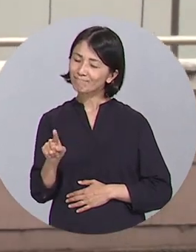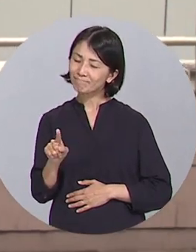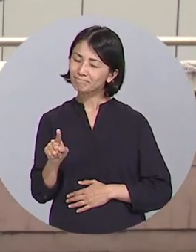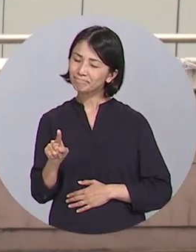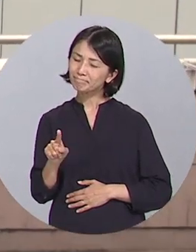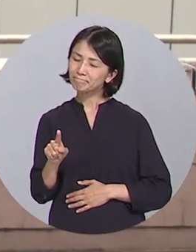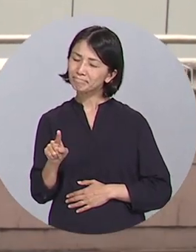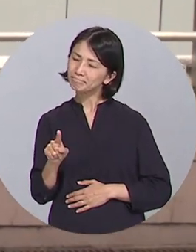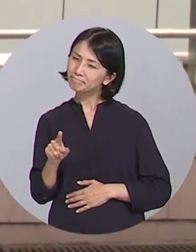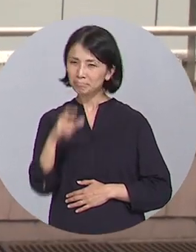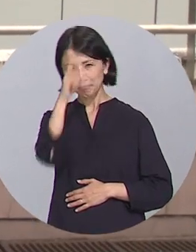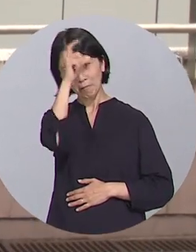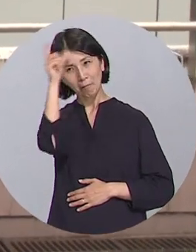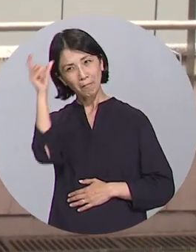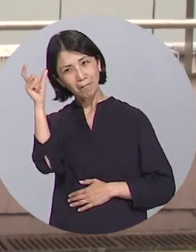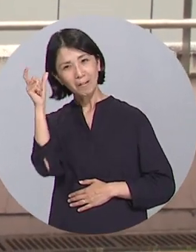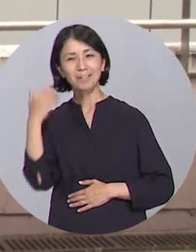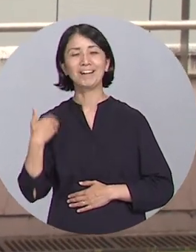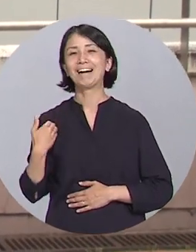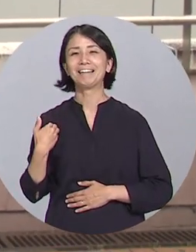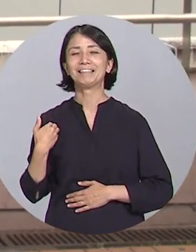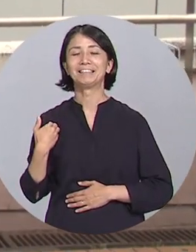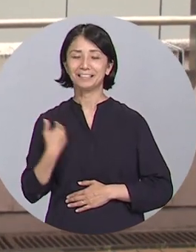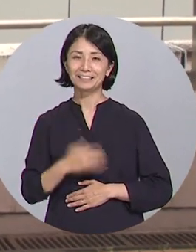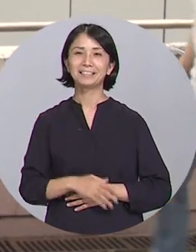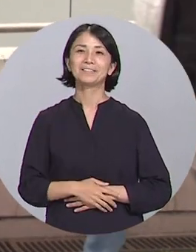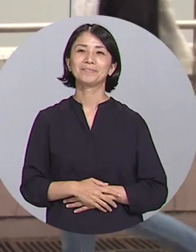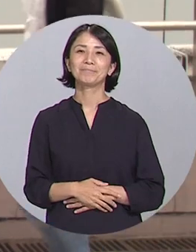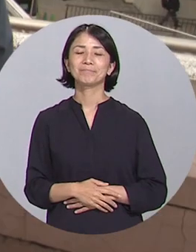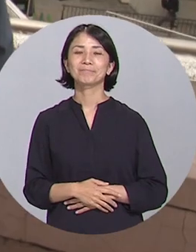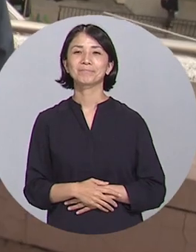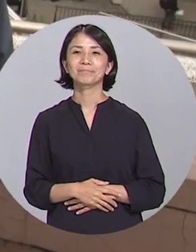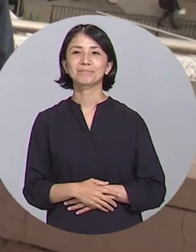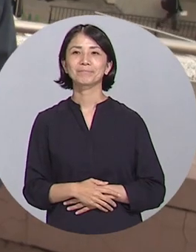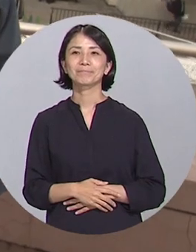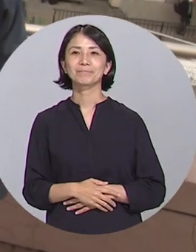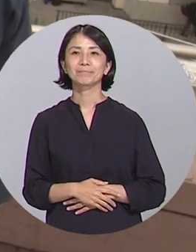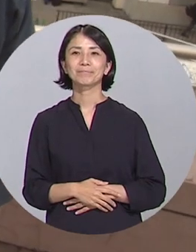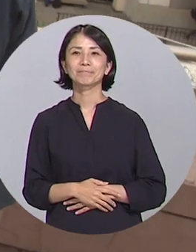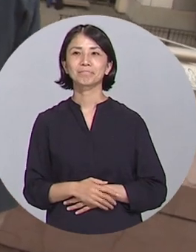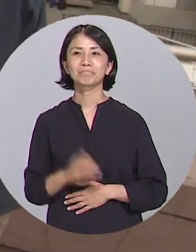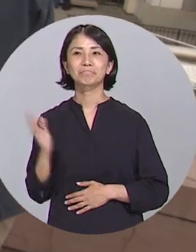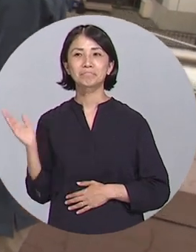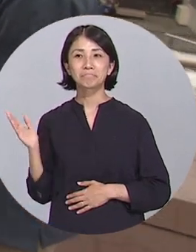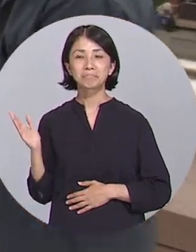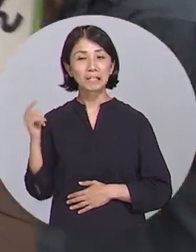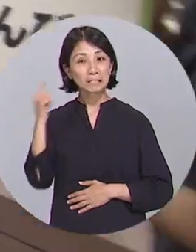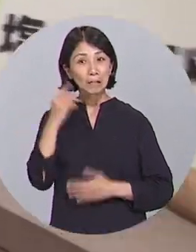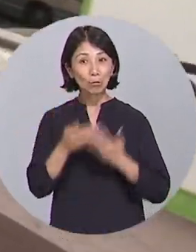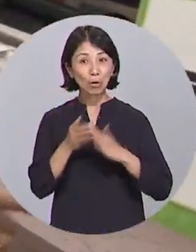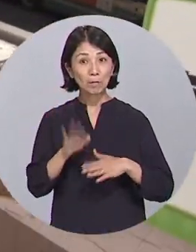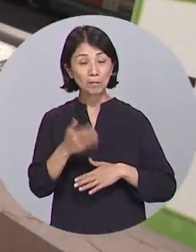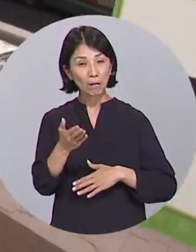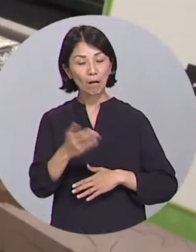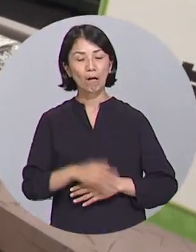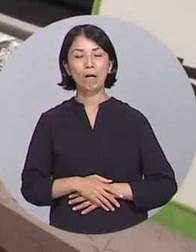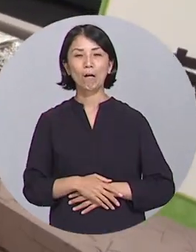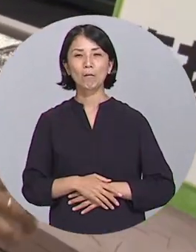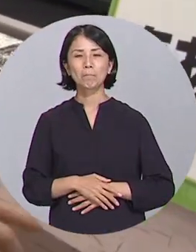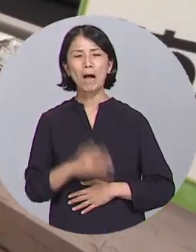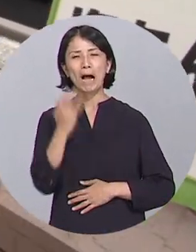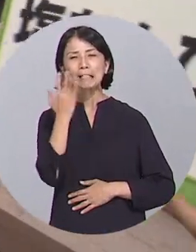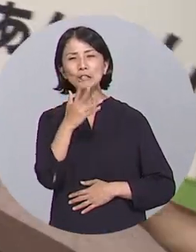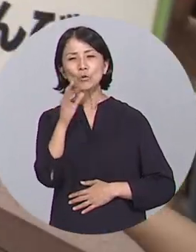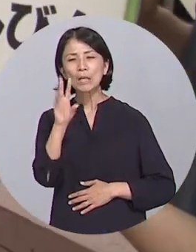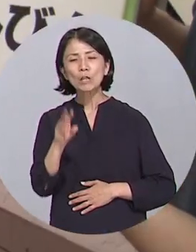塩あんびん、 はい、 全く想像がつかない。 全くわからないですか、はい、塩あんびんって聞いたことあります？ はい、塩な